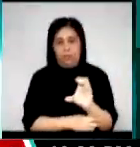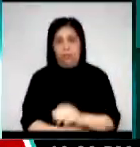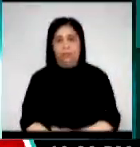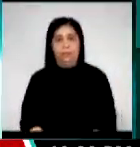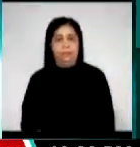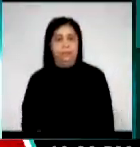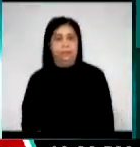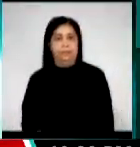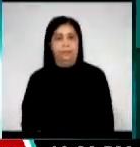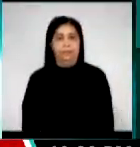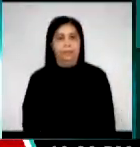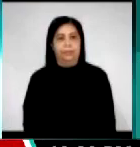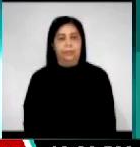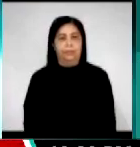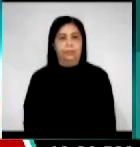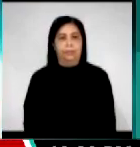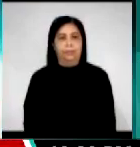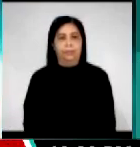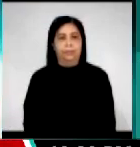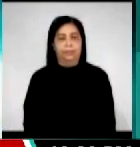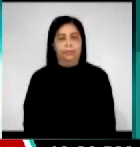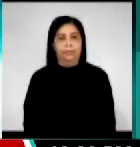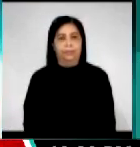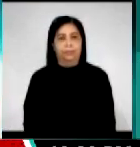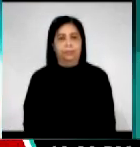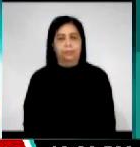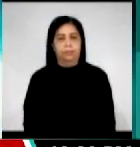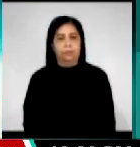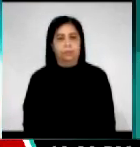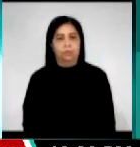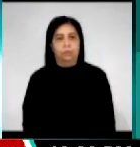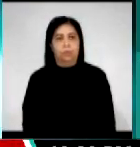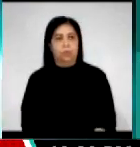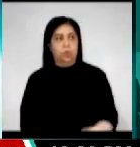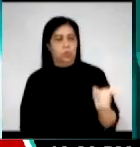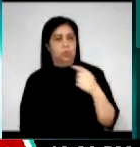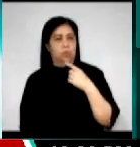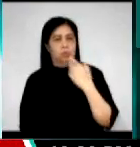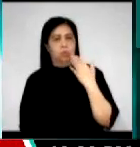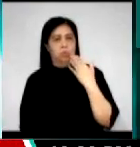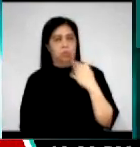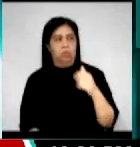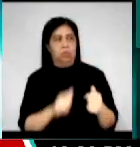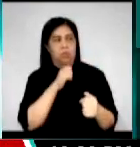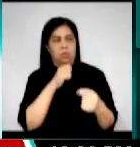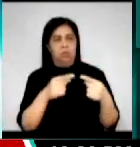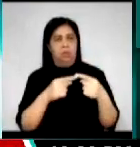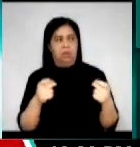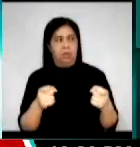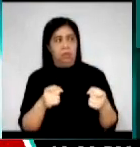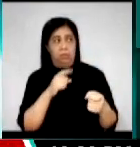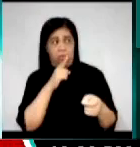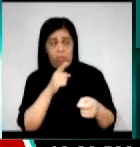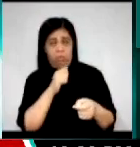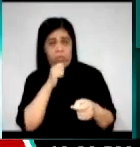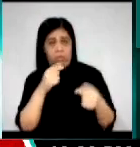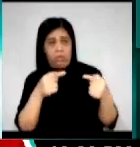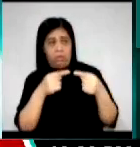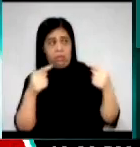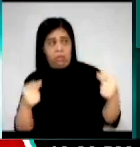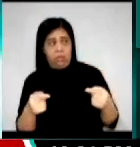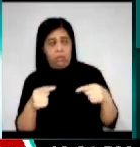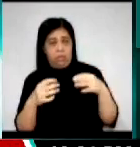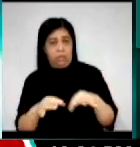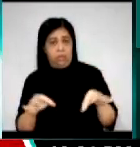Sorry to tell you, you're pretending that you are not against, but really you are against. In this crucial time, we